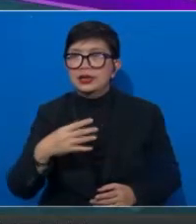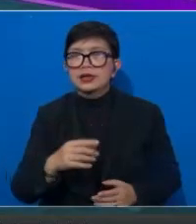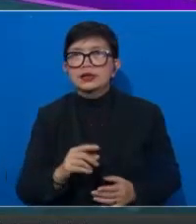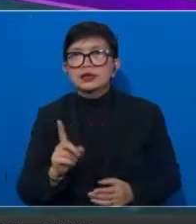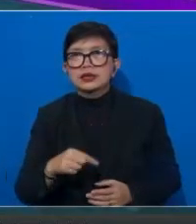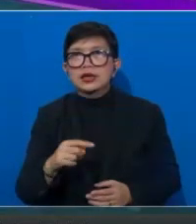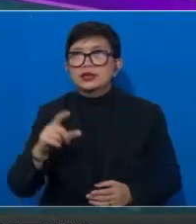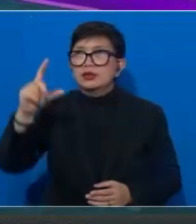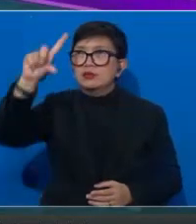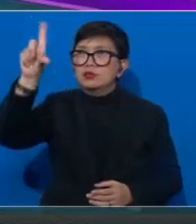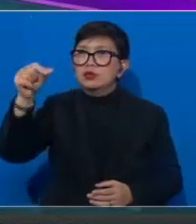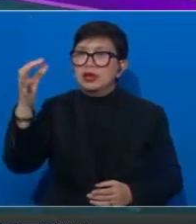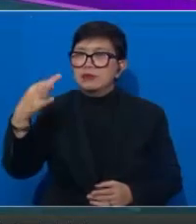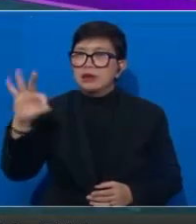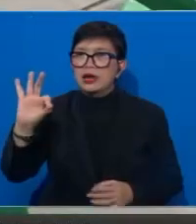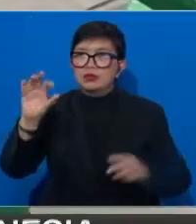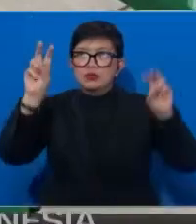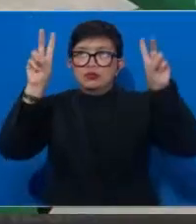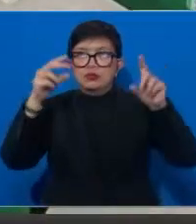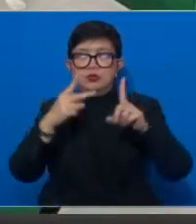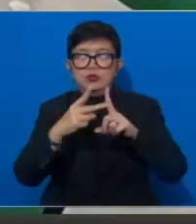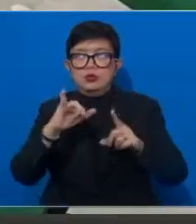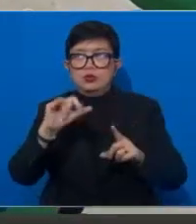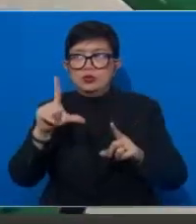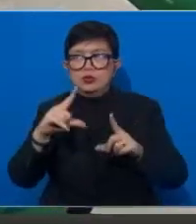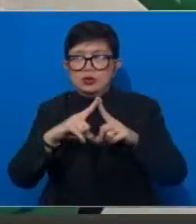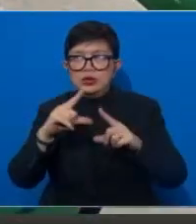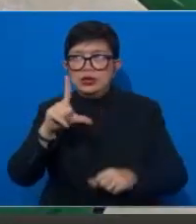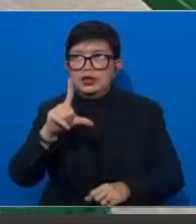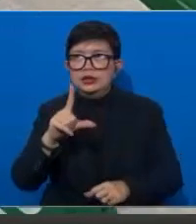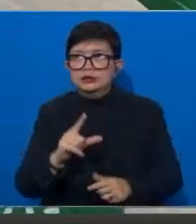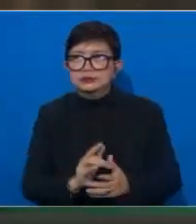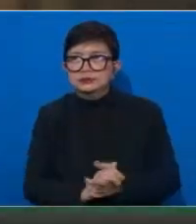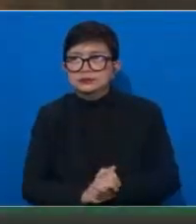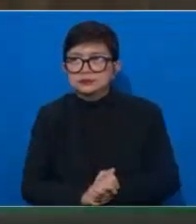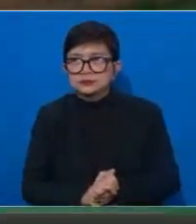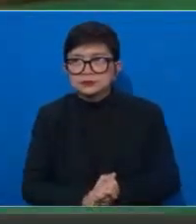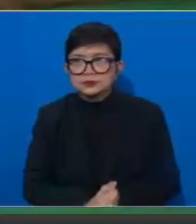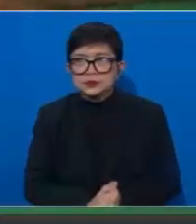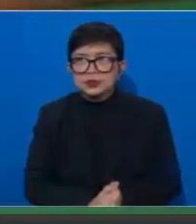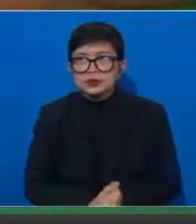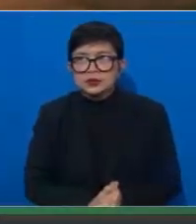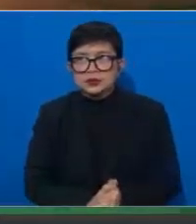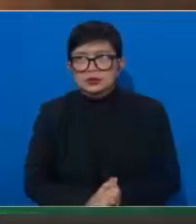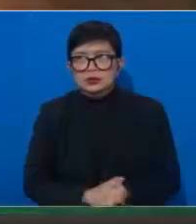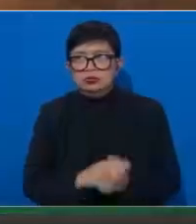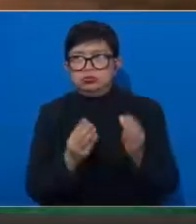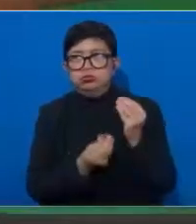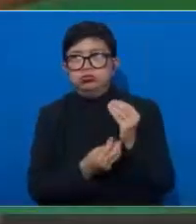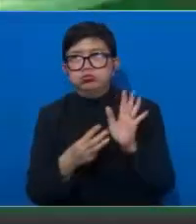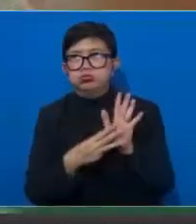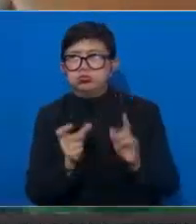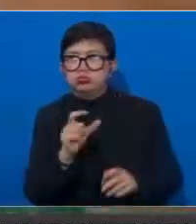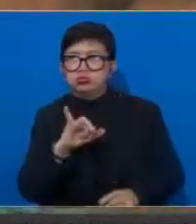baru yang disebut dengan hilal. Ketua Majelis Ulama Indonesia MUI Bidang Fatwa Asroruni Amsoleh